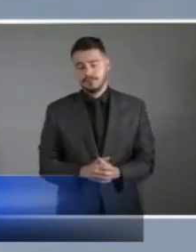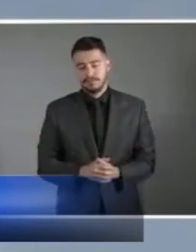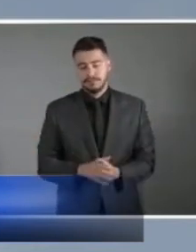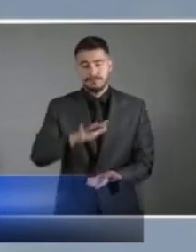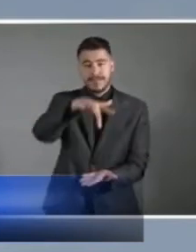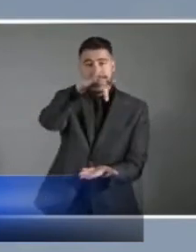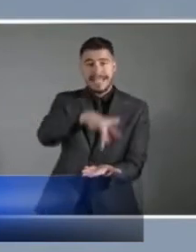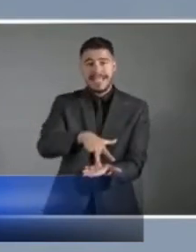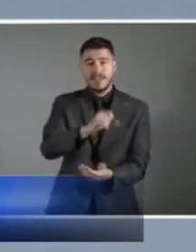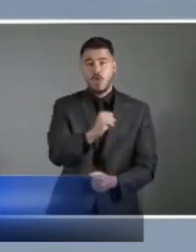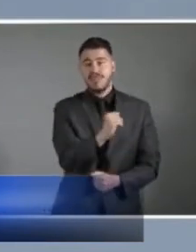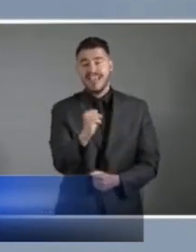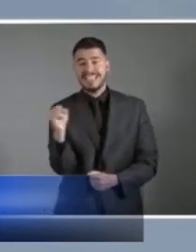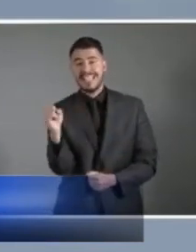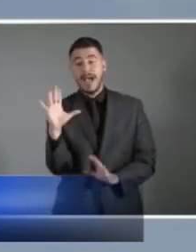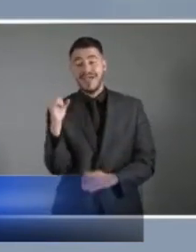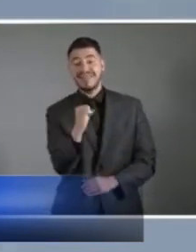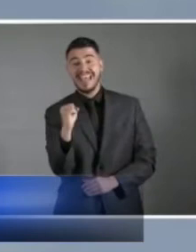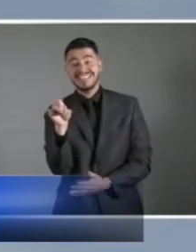Κεντροδεξιά χωρίς δεξιά δεν υπάρχει.